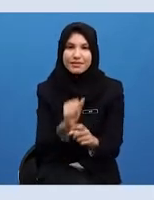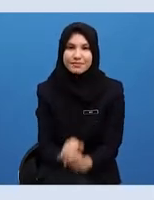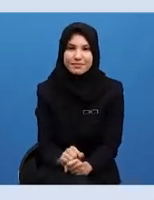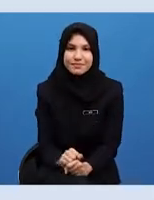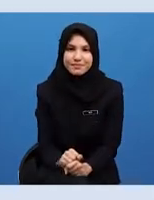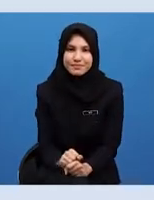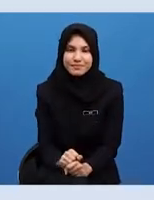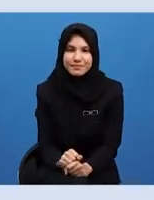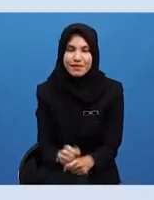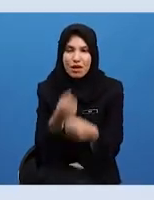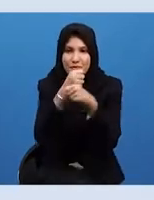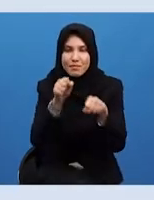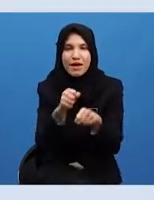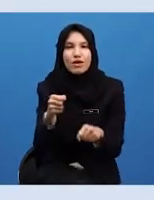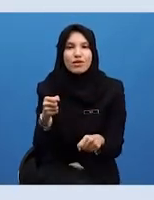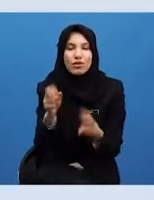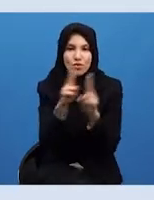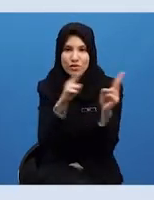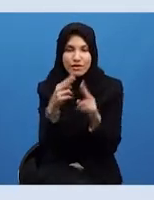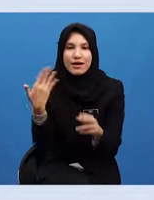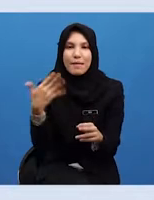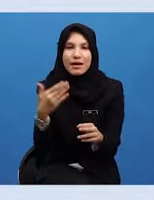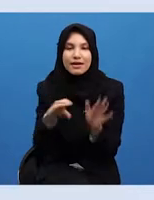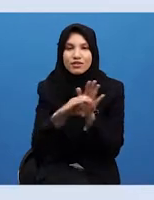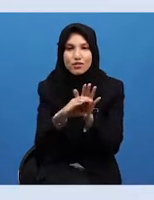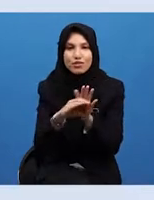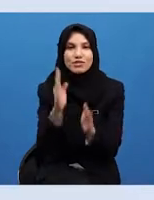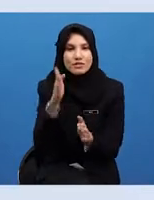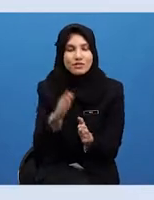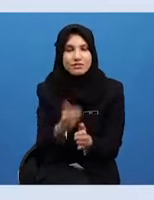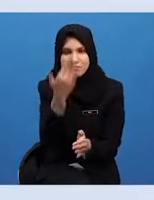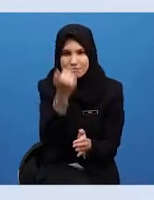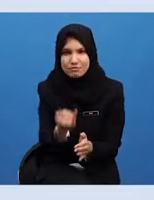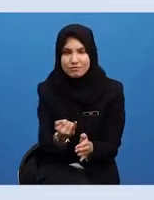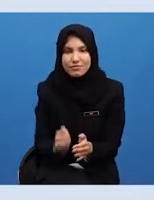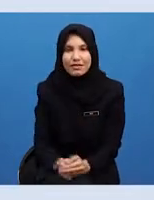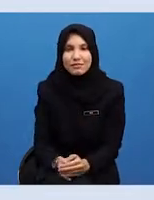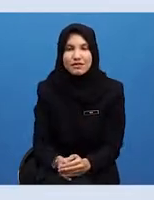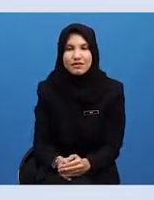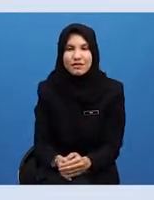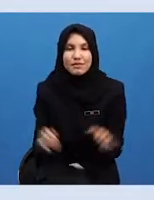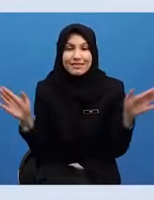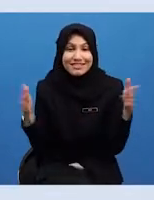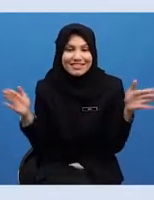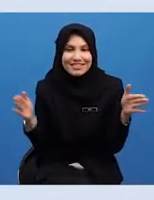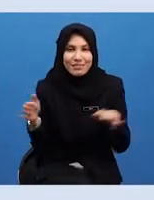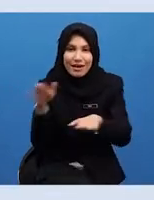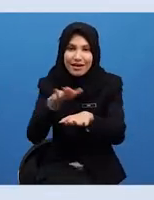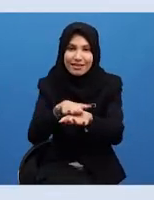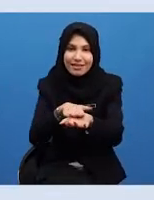Balon udara panas adalah contoh yang seterusnya. Kenapa balon udara panas dapat terbang ke atas?